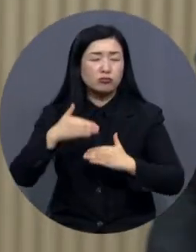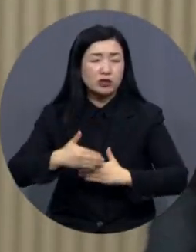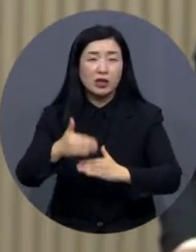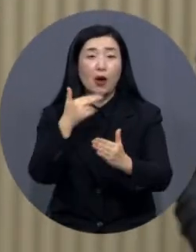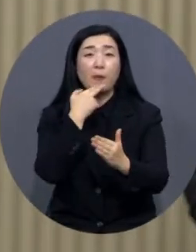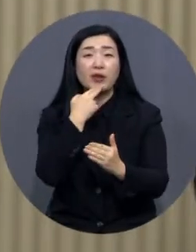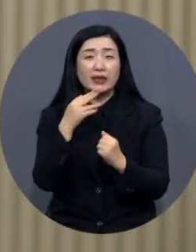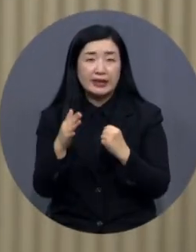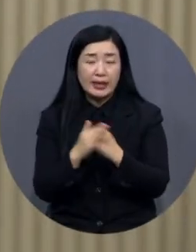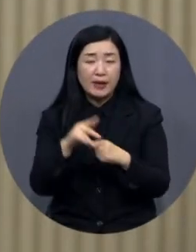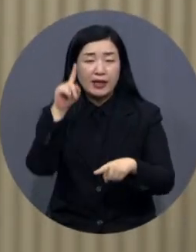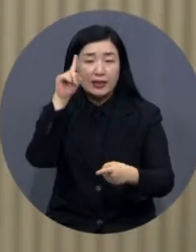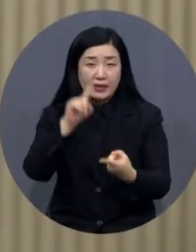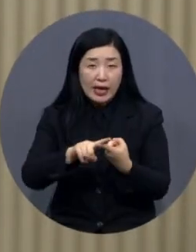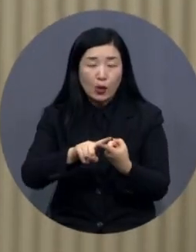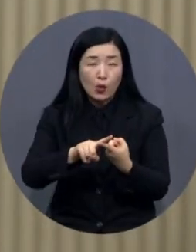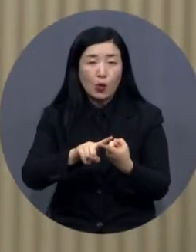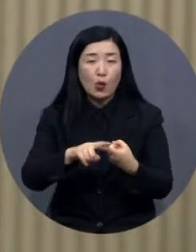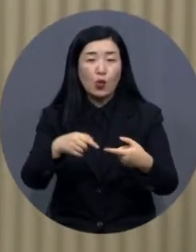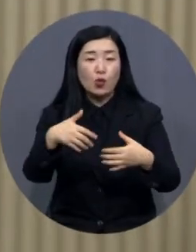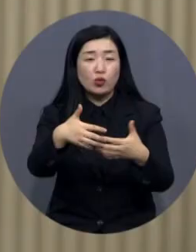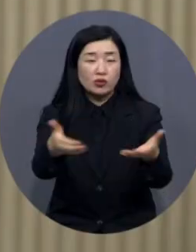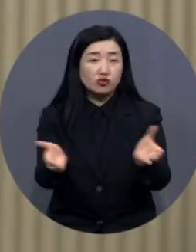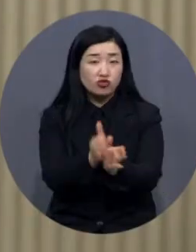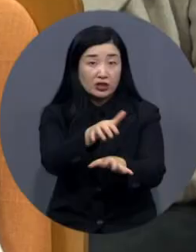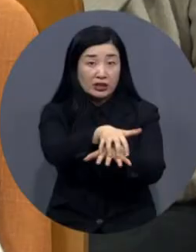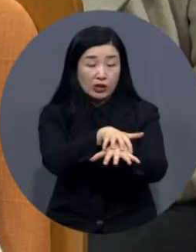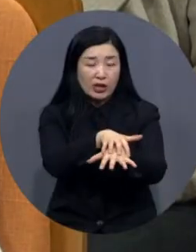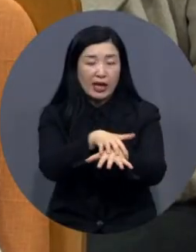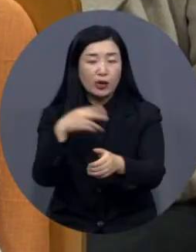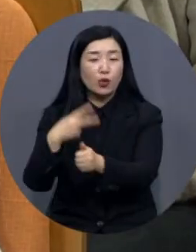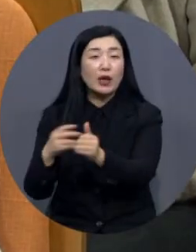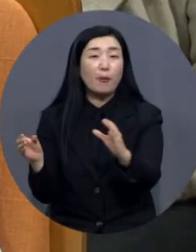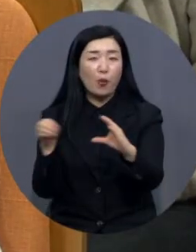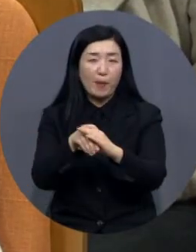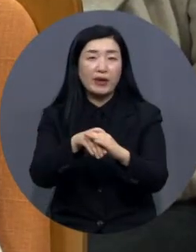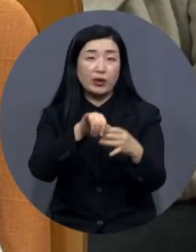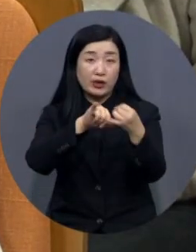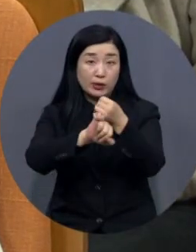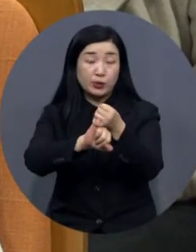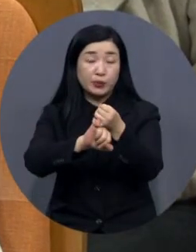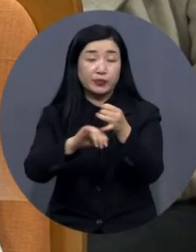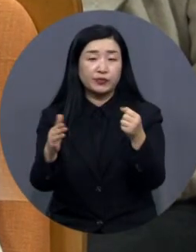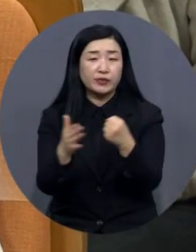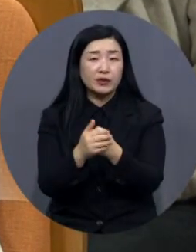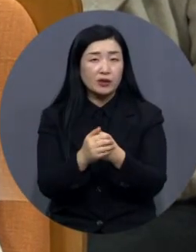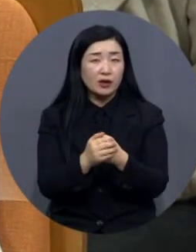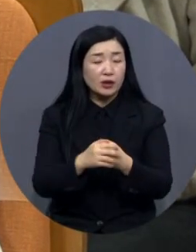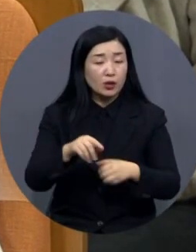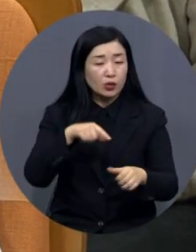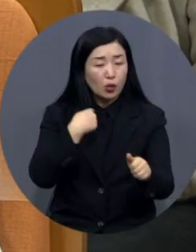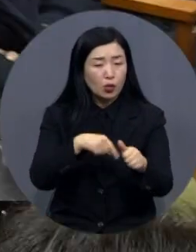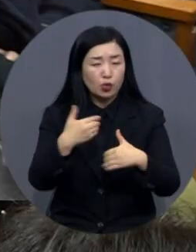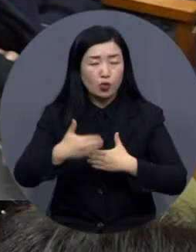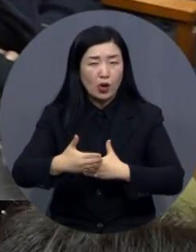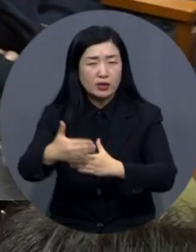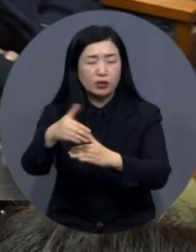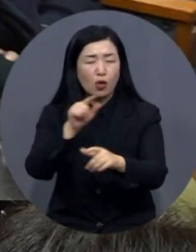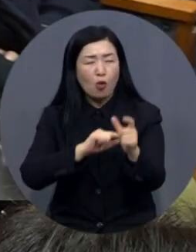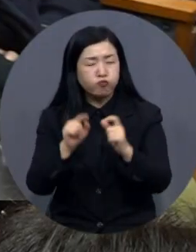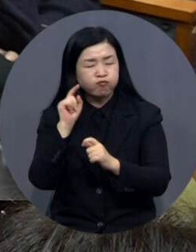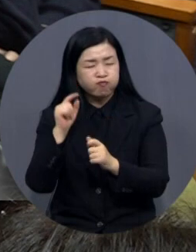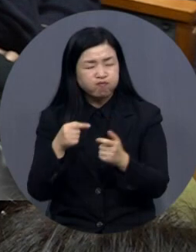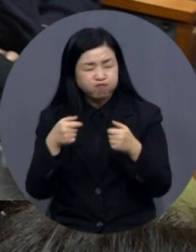요구대로 추진단에 현직 교사를 포함시키겠다고 밝혔습니다. 인력과 예산, 교육 과정에 대한 논의가 더 필요한